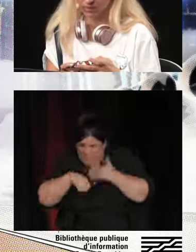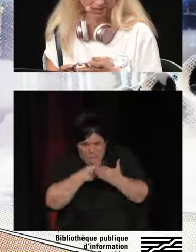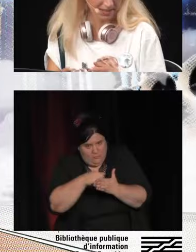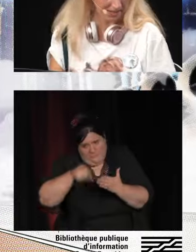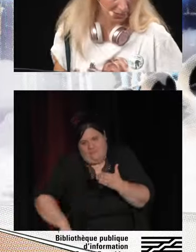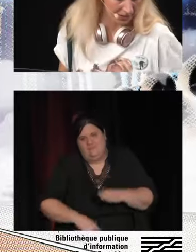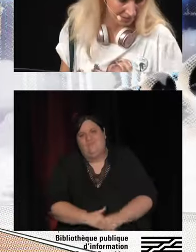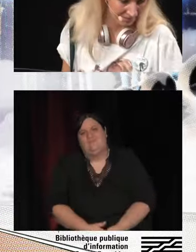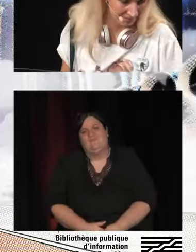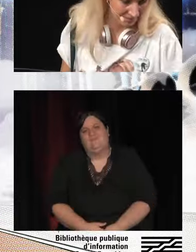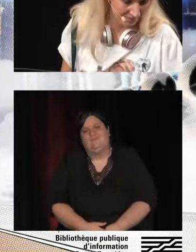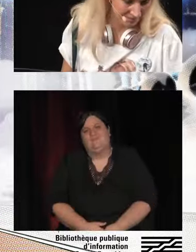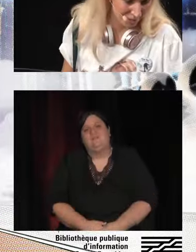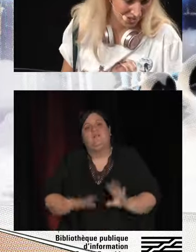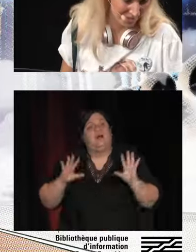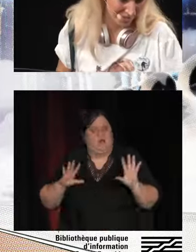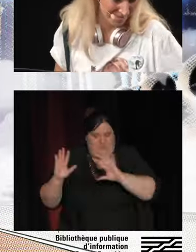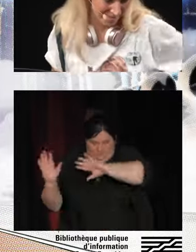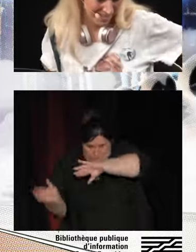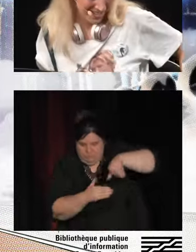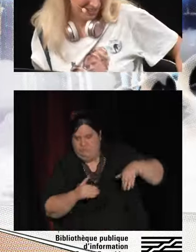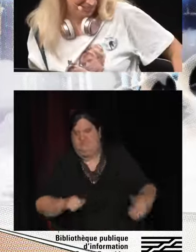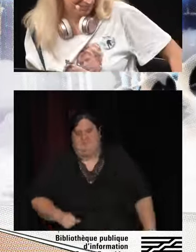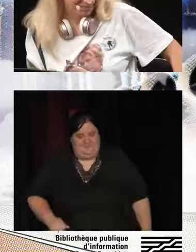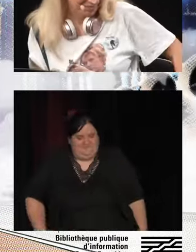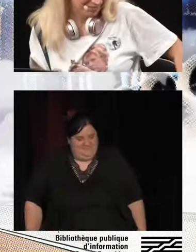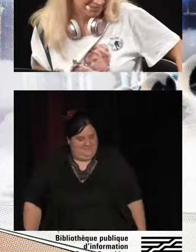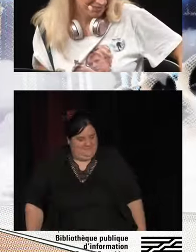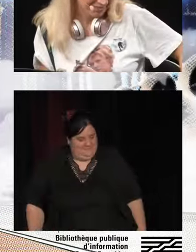Allez, ça c'est terminé. Tu clapes, on clip.